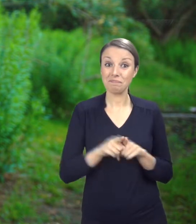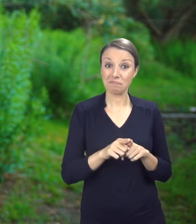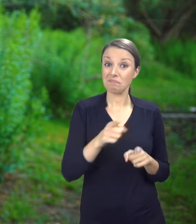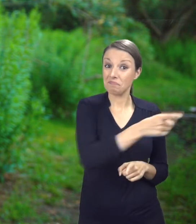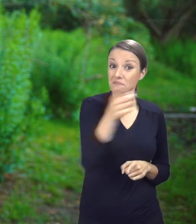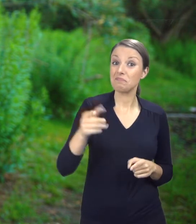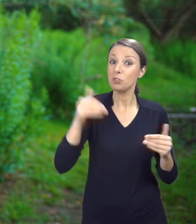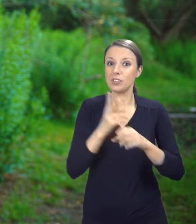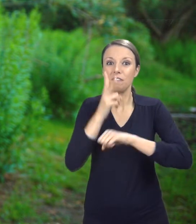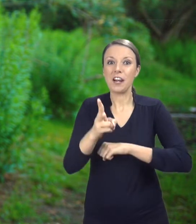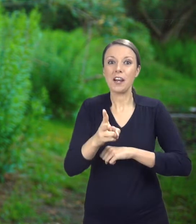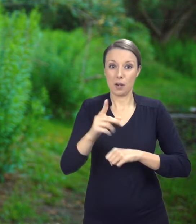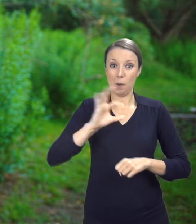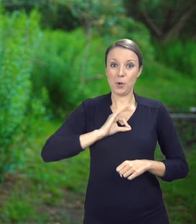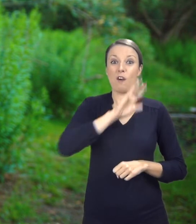stronę